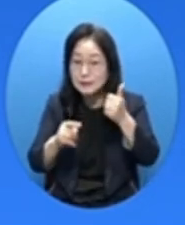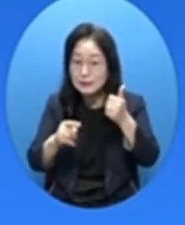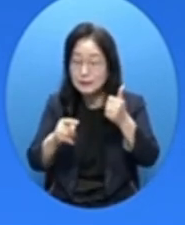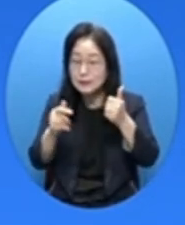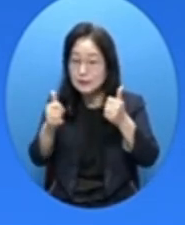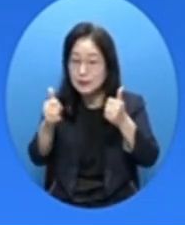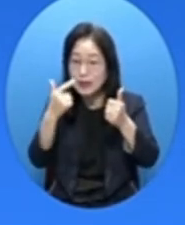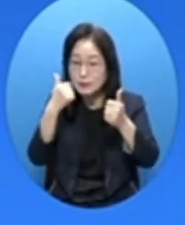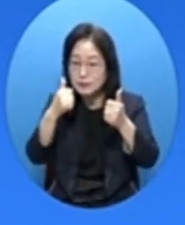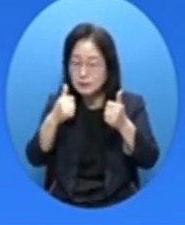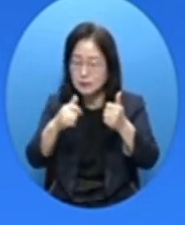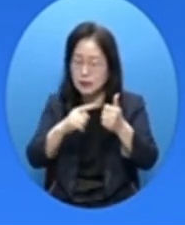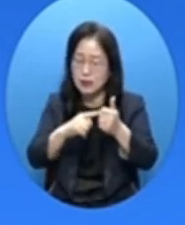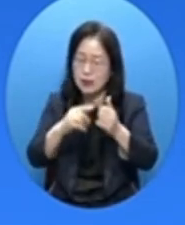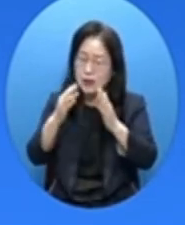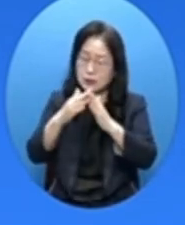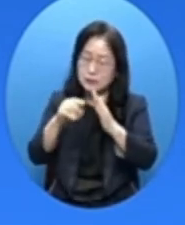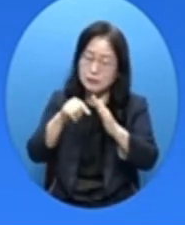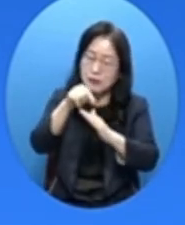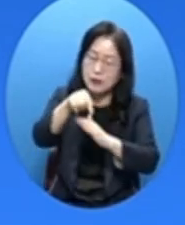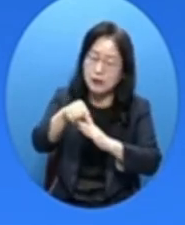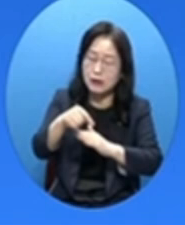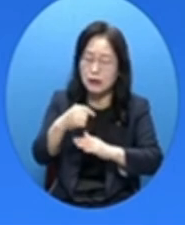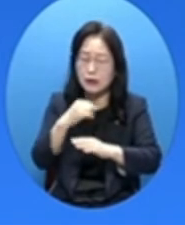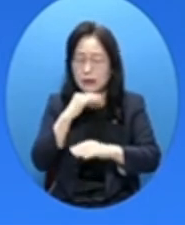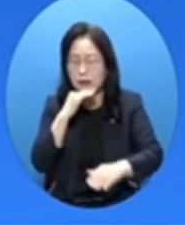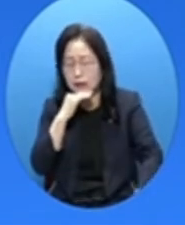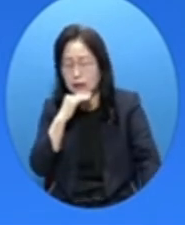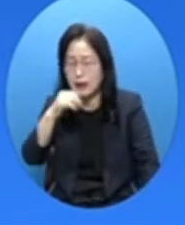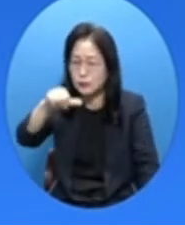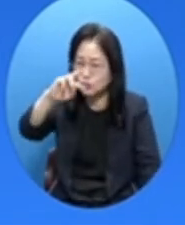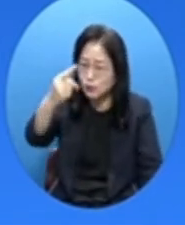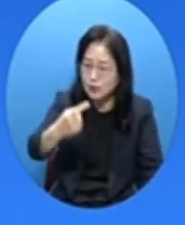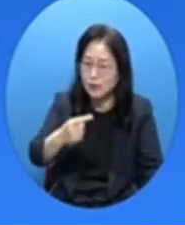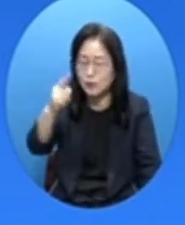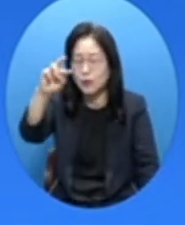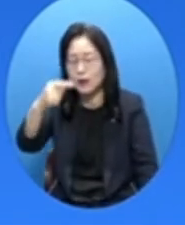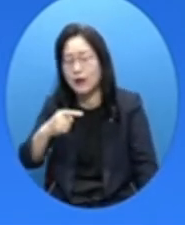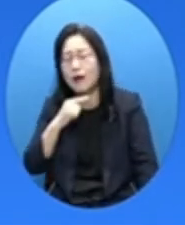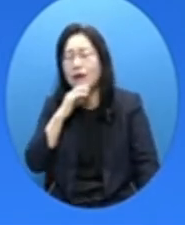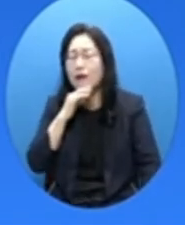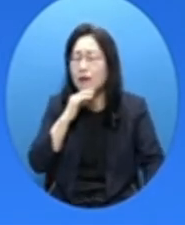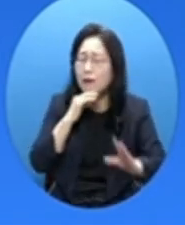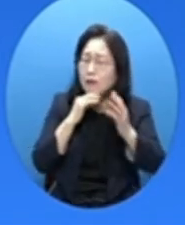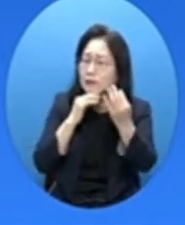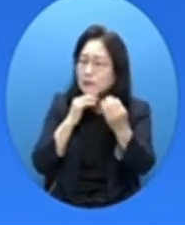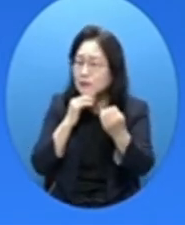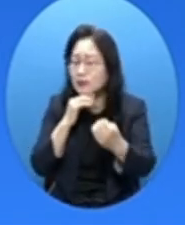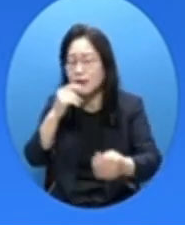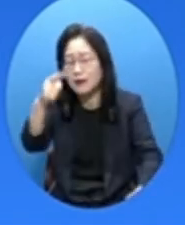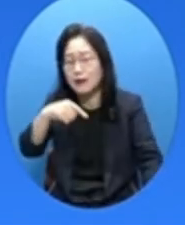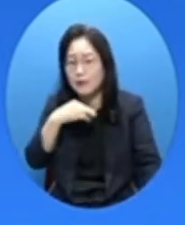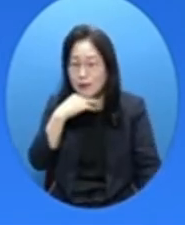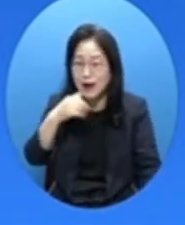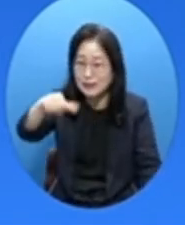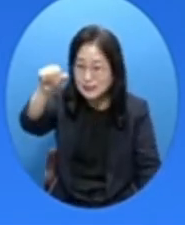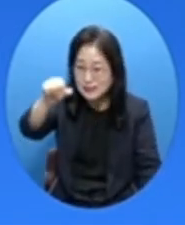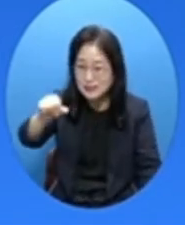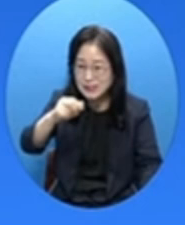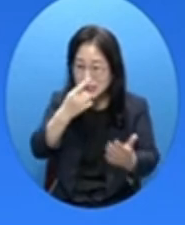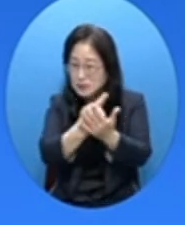집 앞에서 서정이며 언제 내 아들이 돌아갈까 내 아들이 돌아올까 내 아들이 돌아올까 아버지는 이미 그 아들이